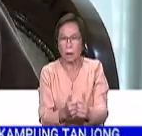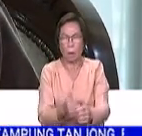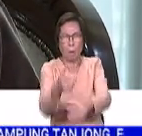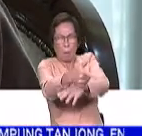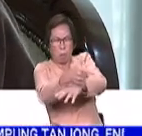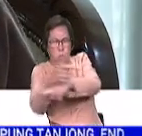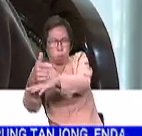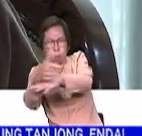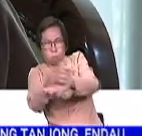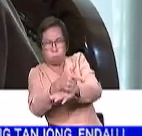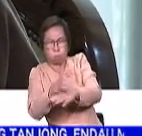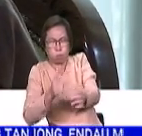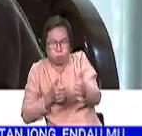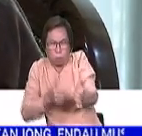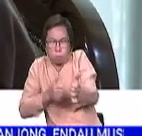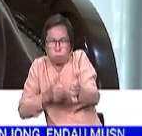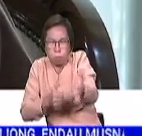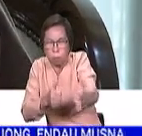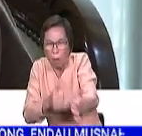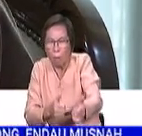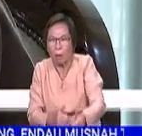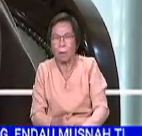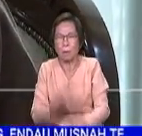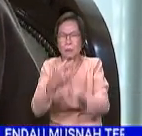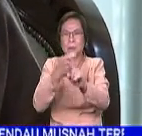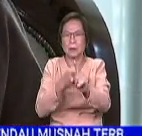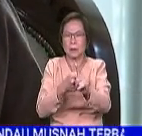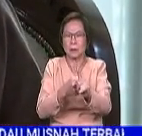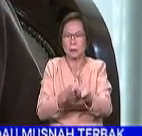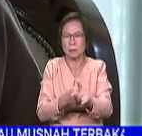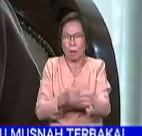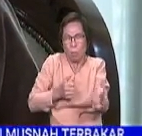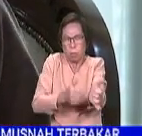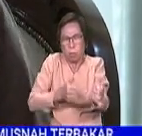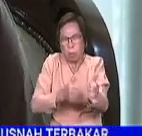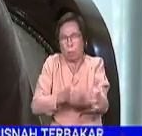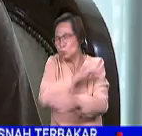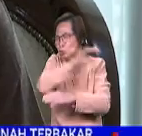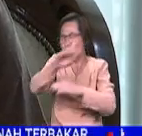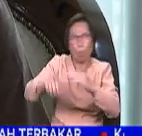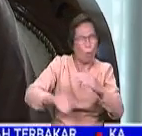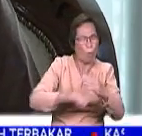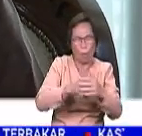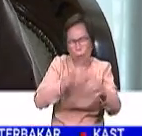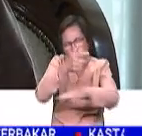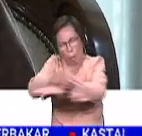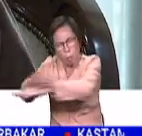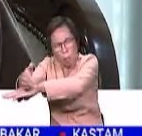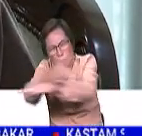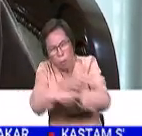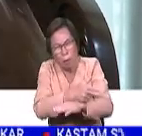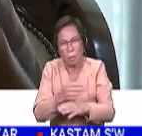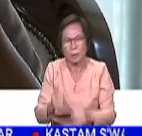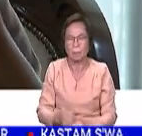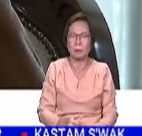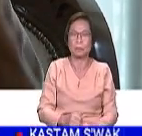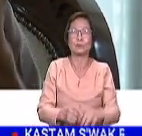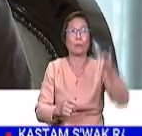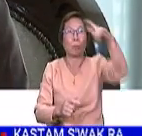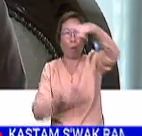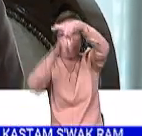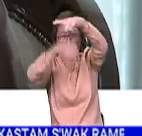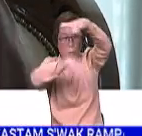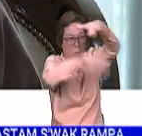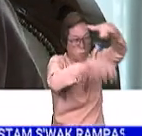campakkan Ledakkan excelery dengar campakkan daripada Kahfi RW seperti itu dengan efranda